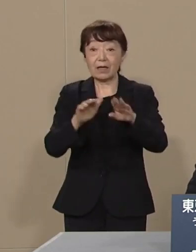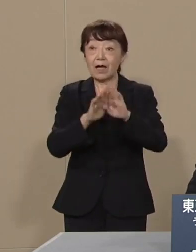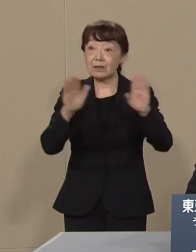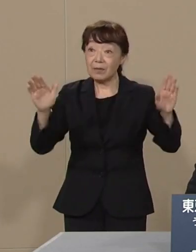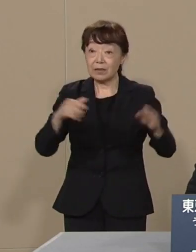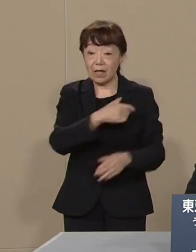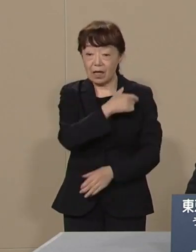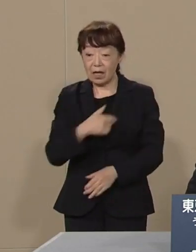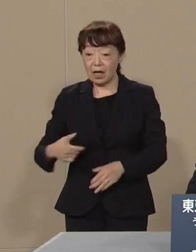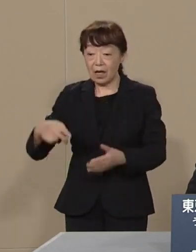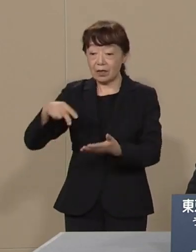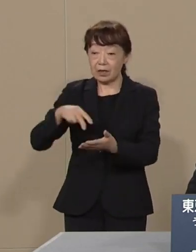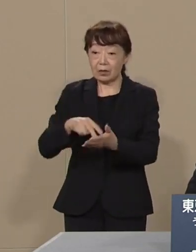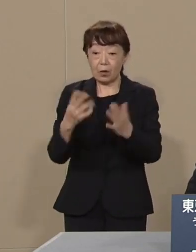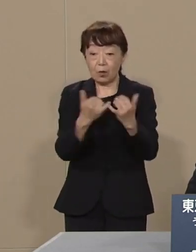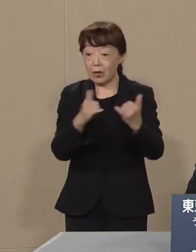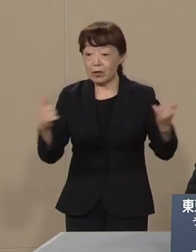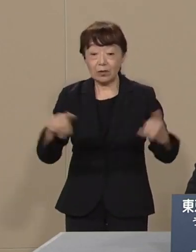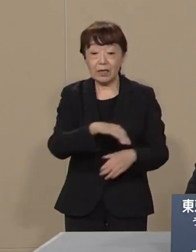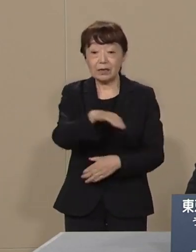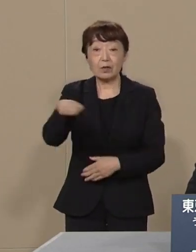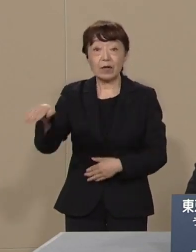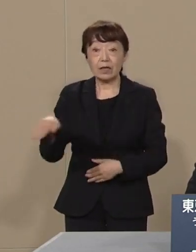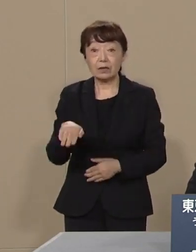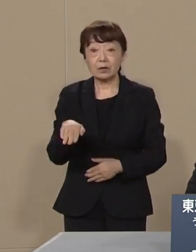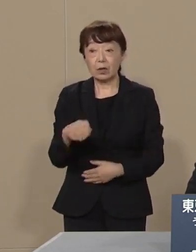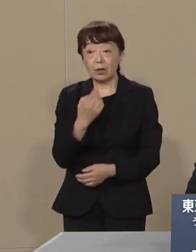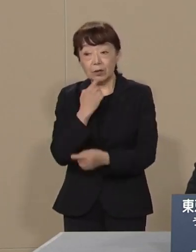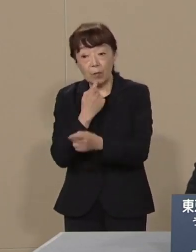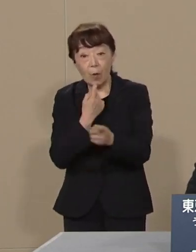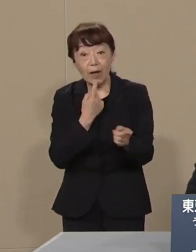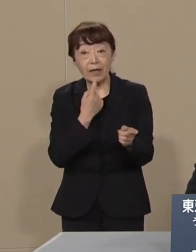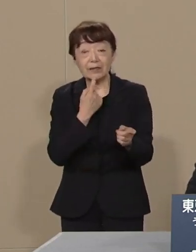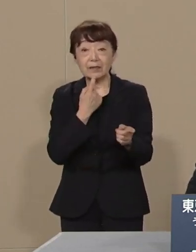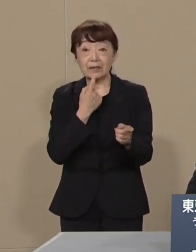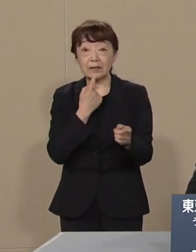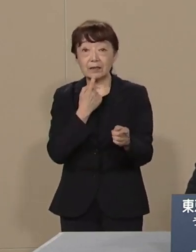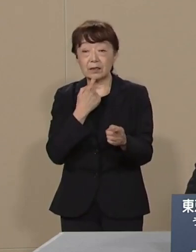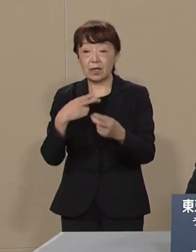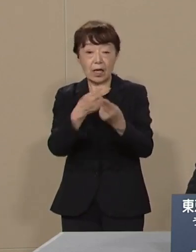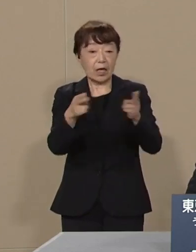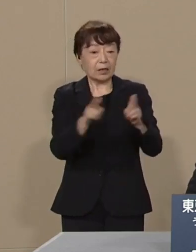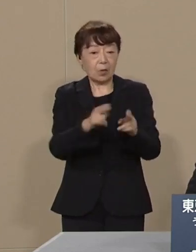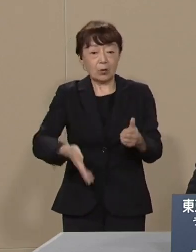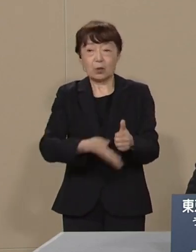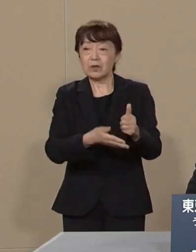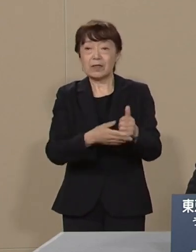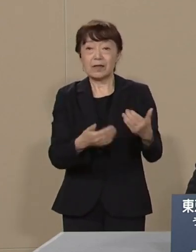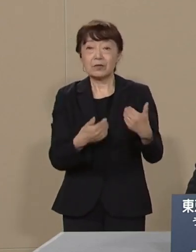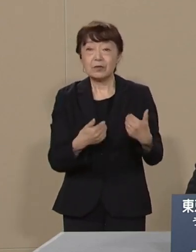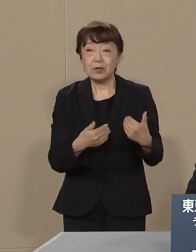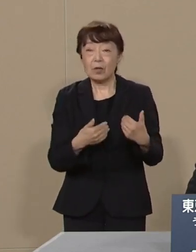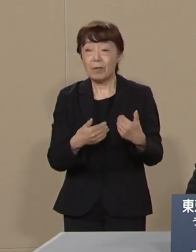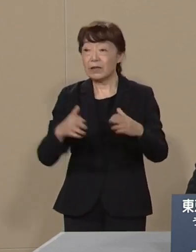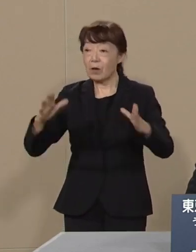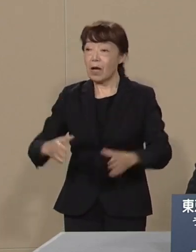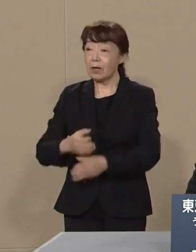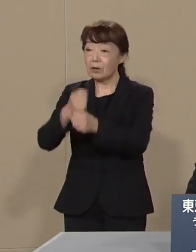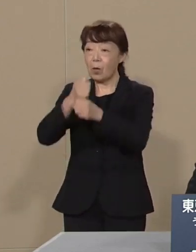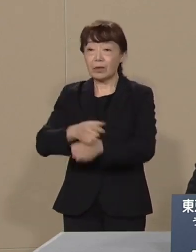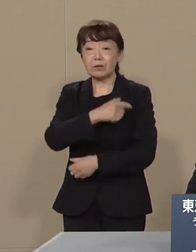たでもおかしいじゃないですか何党の推薦だあるいは統一候補